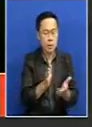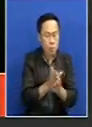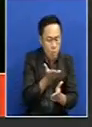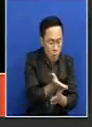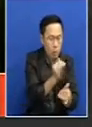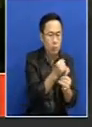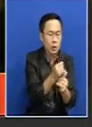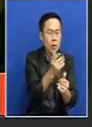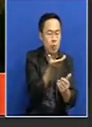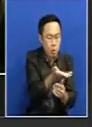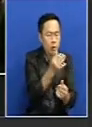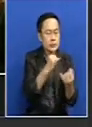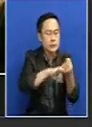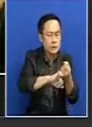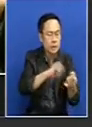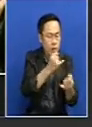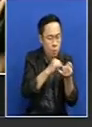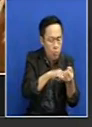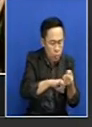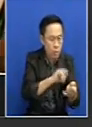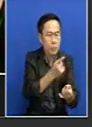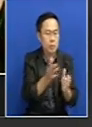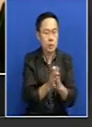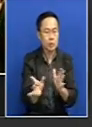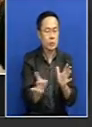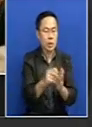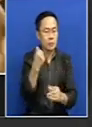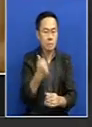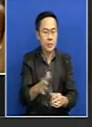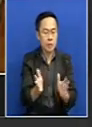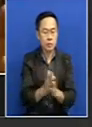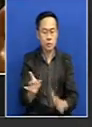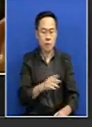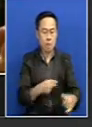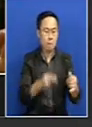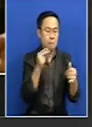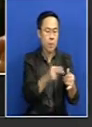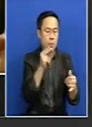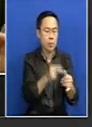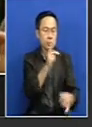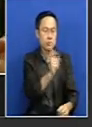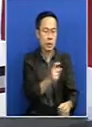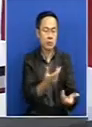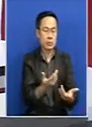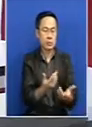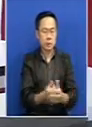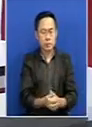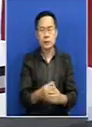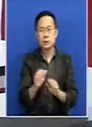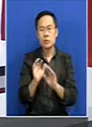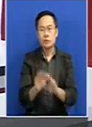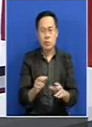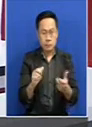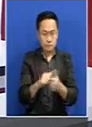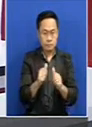จะมาของ้อคืนดีตลอดนะคะแต่ไม่เป็นผลจนมาเกิดเหตุสลดขึ้นรับวันวาเลนไทน์วันนี้ล่ะค่ะ ค งต้องฝ